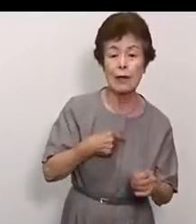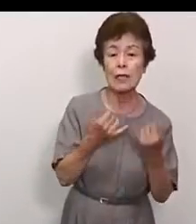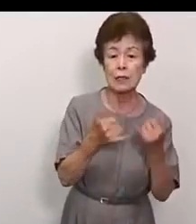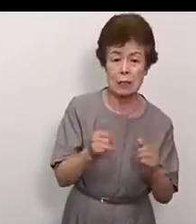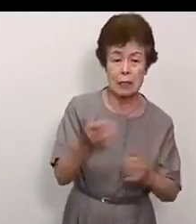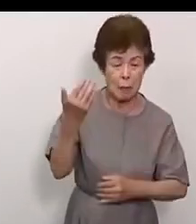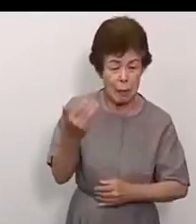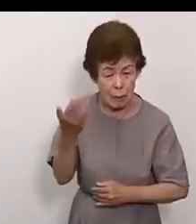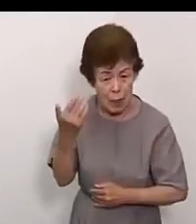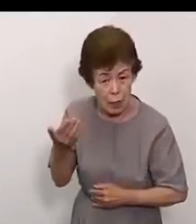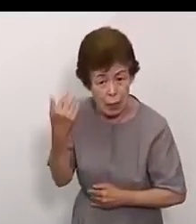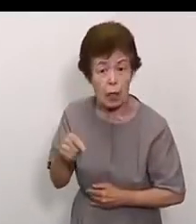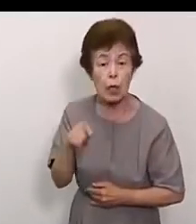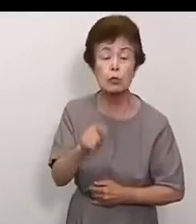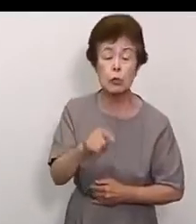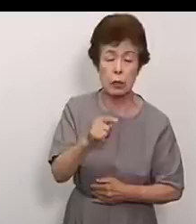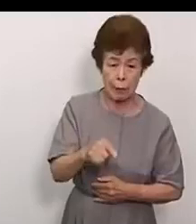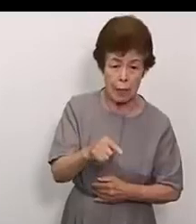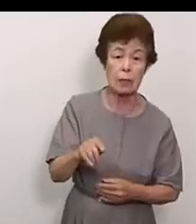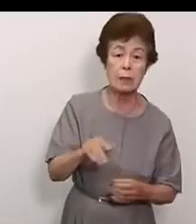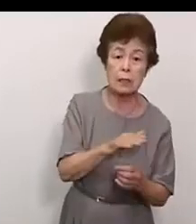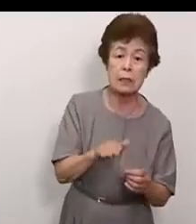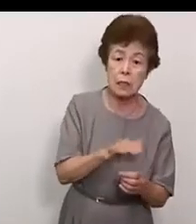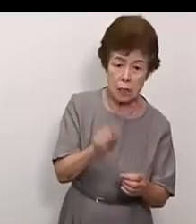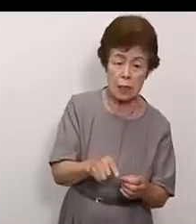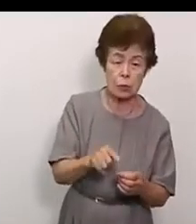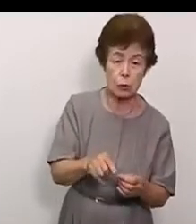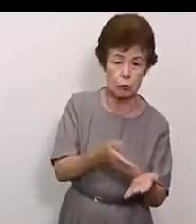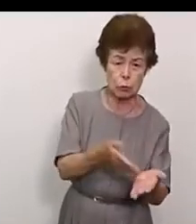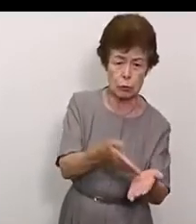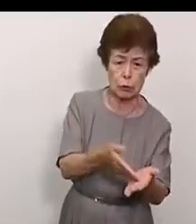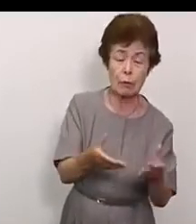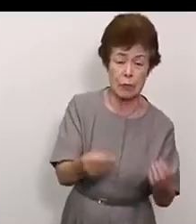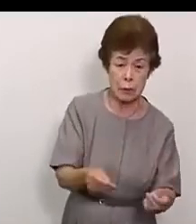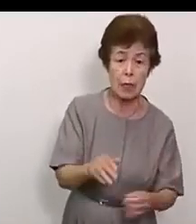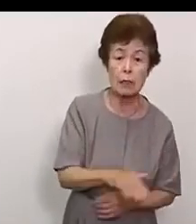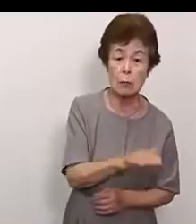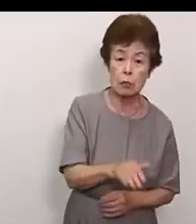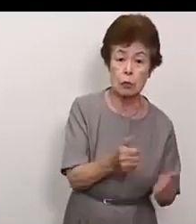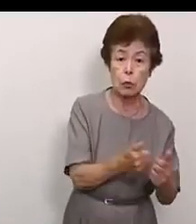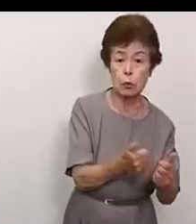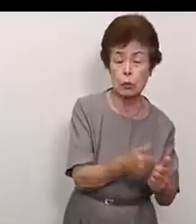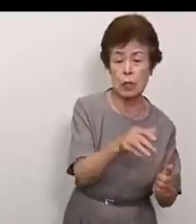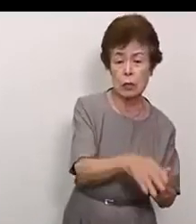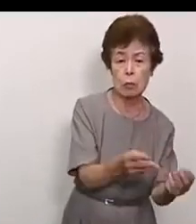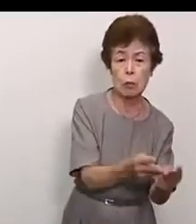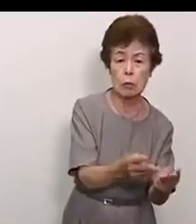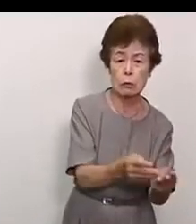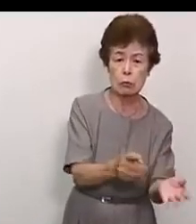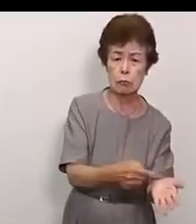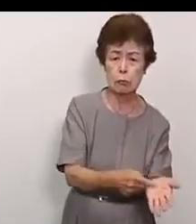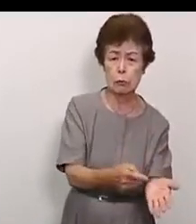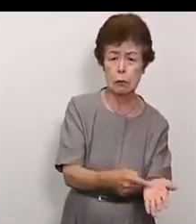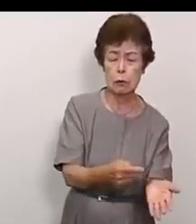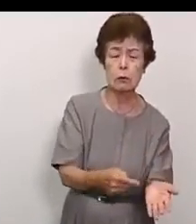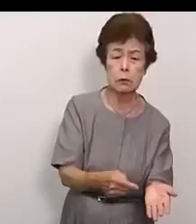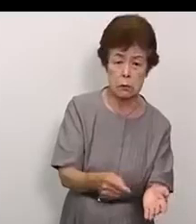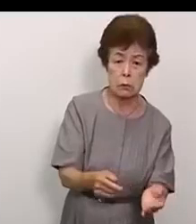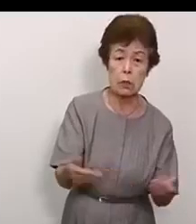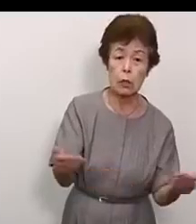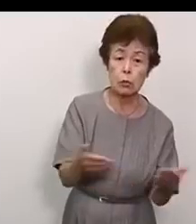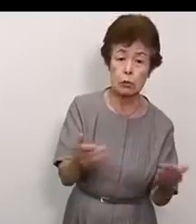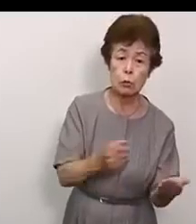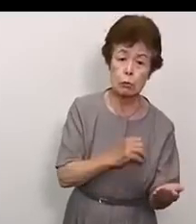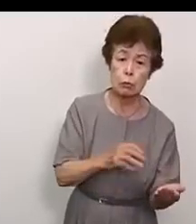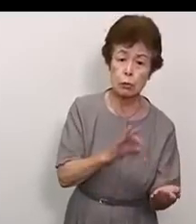ことを伝えて訴えてきました。だけど児童相談所はもう圧倒的に数も足りない、マンパワーも足りないので、